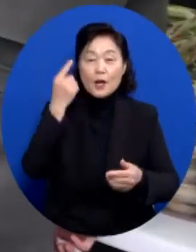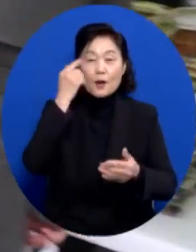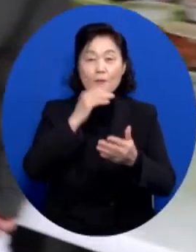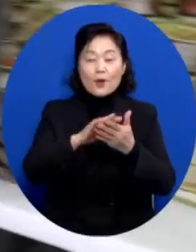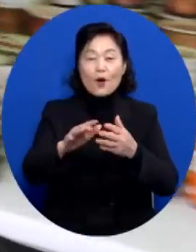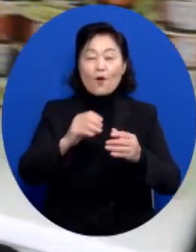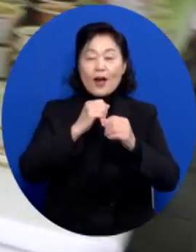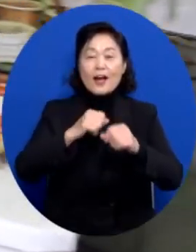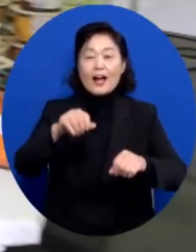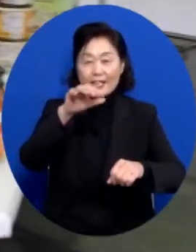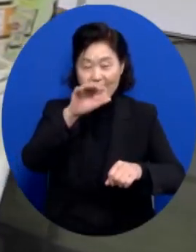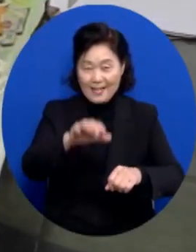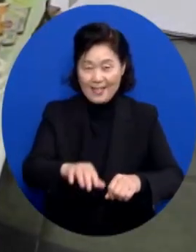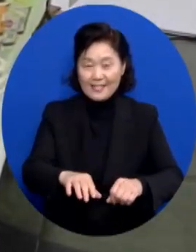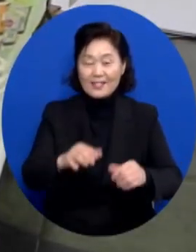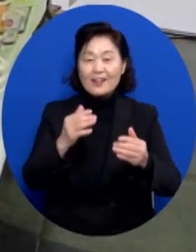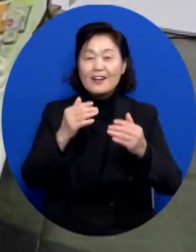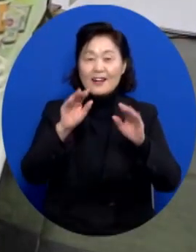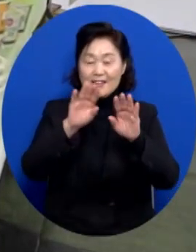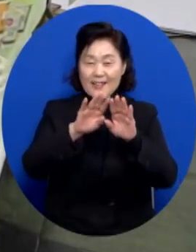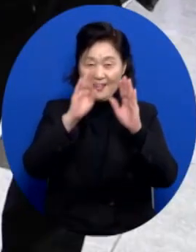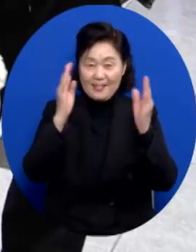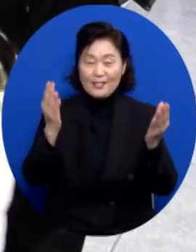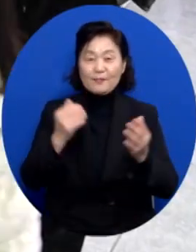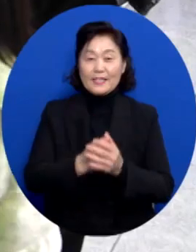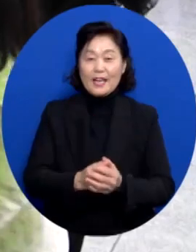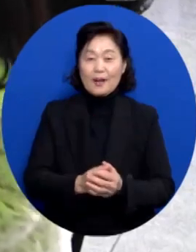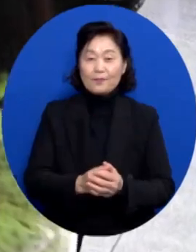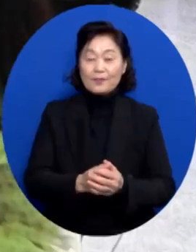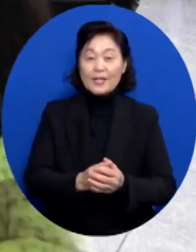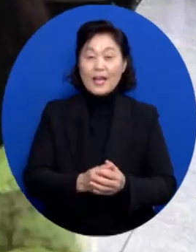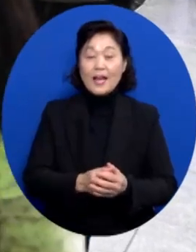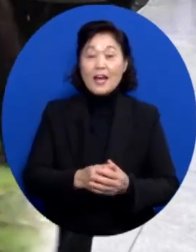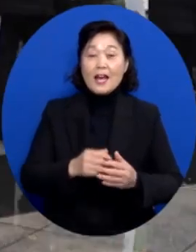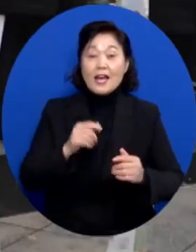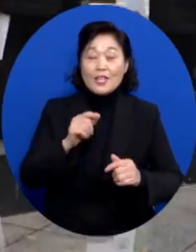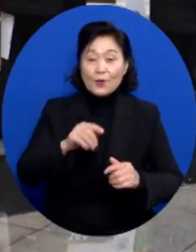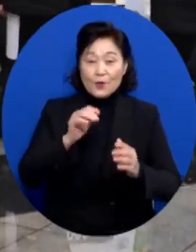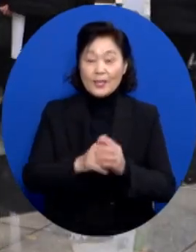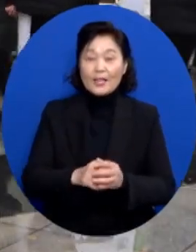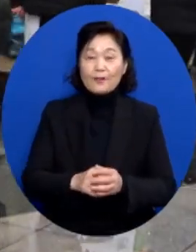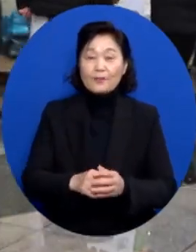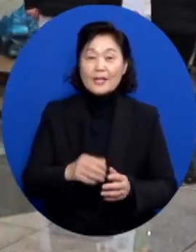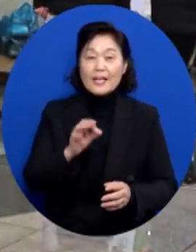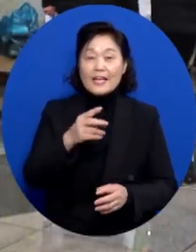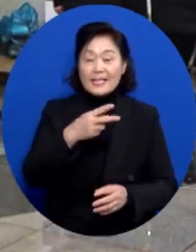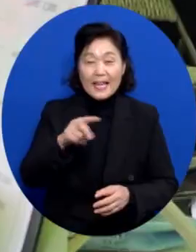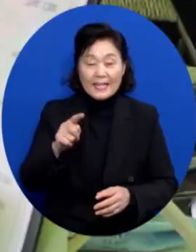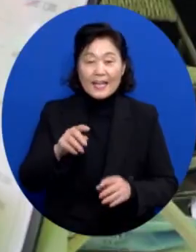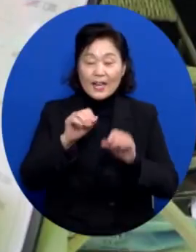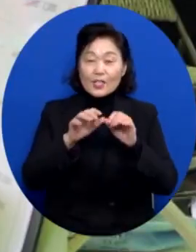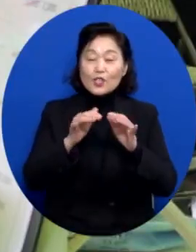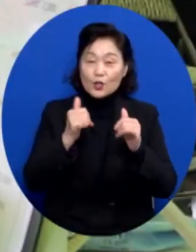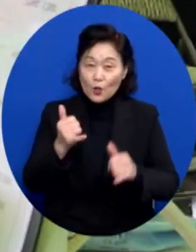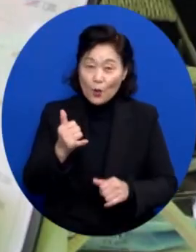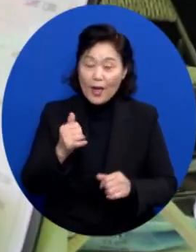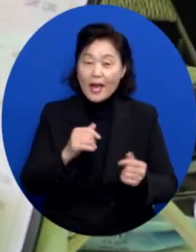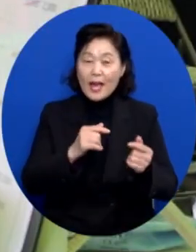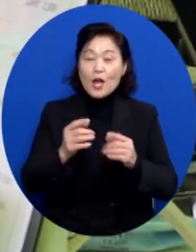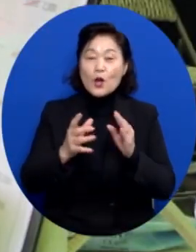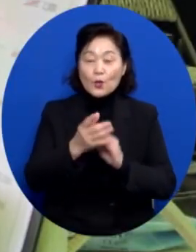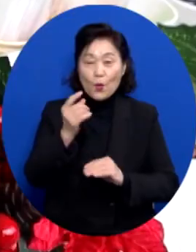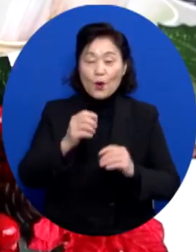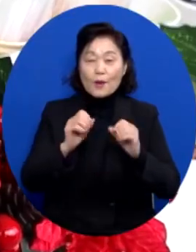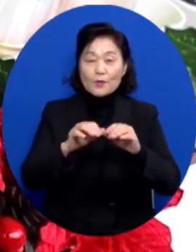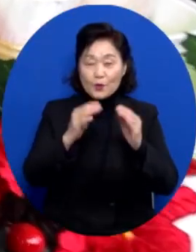개최했습니다 이날 축제에는 예장 통합 총회와 K 디저트로 선교하는 예당 선교회 등이 참 참석해 사전